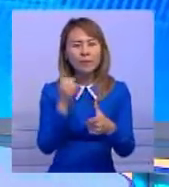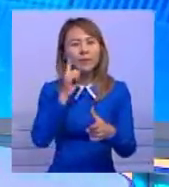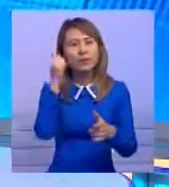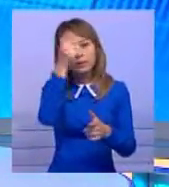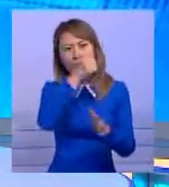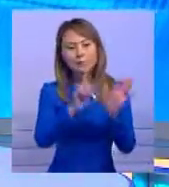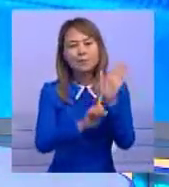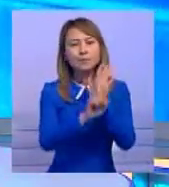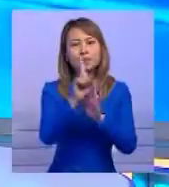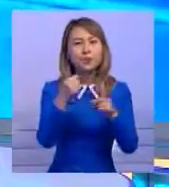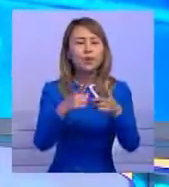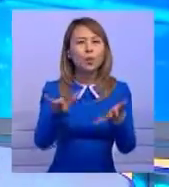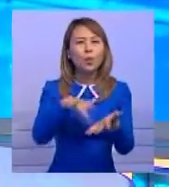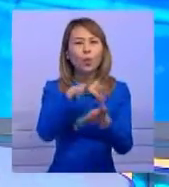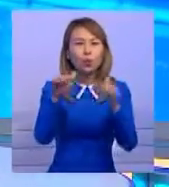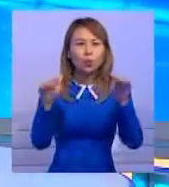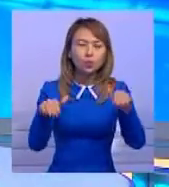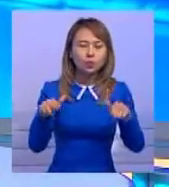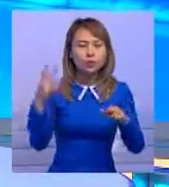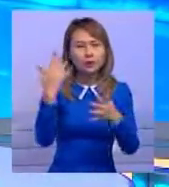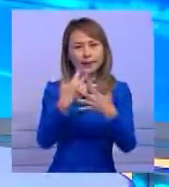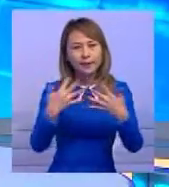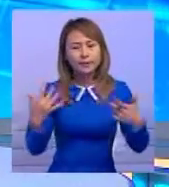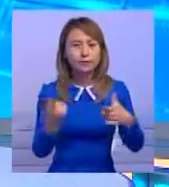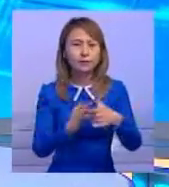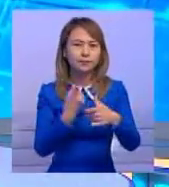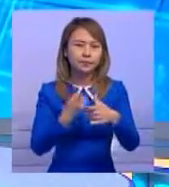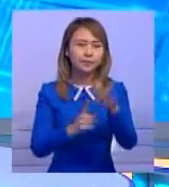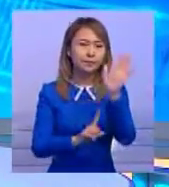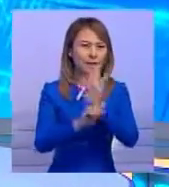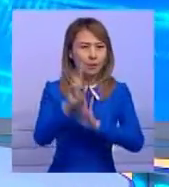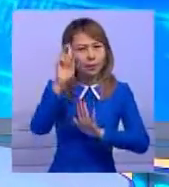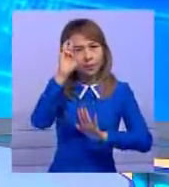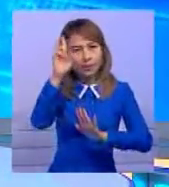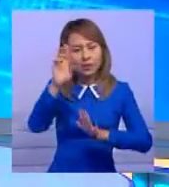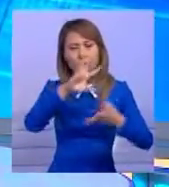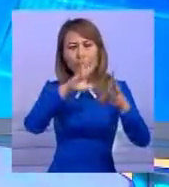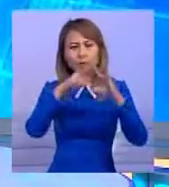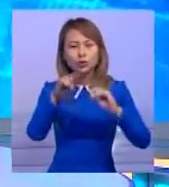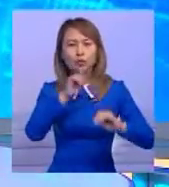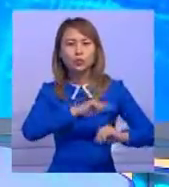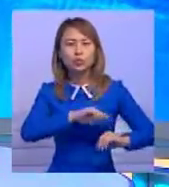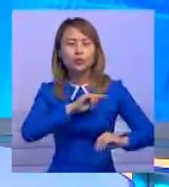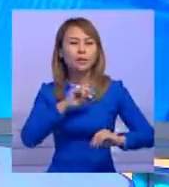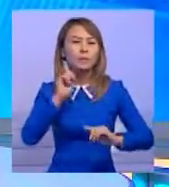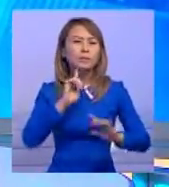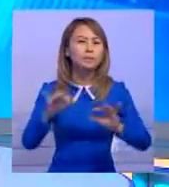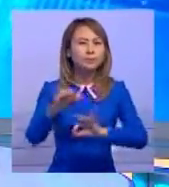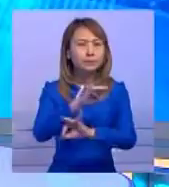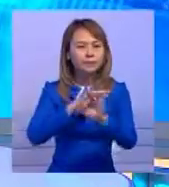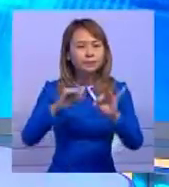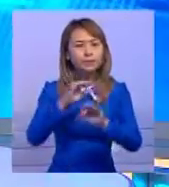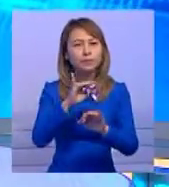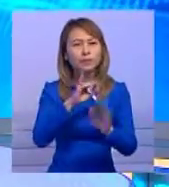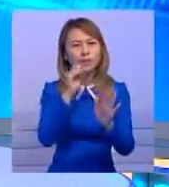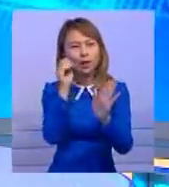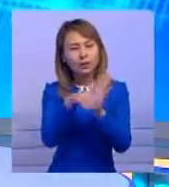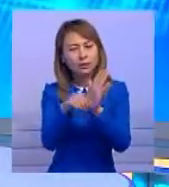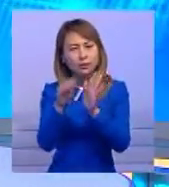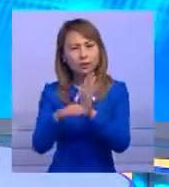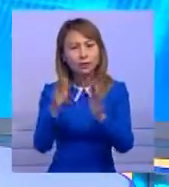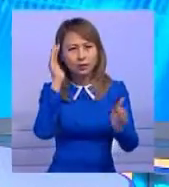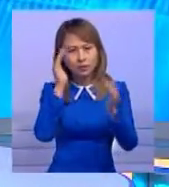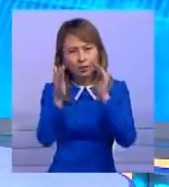басынан бері қаладағы колледждер мен түрлі ұйымдардың және мемлекеттік мекемелердің жұмысына талдау жүргізіп, сыбайлас